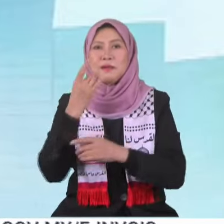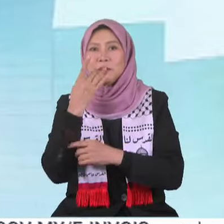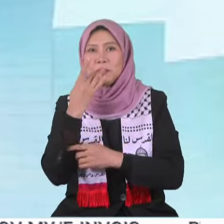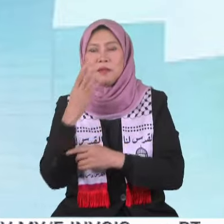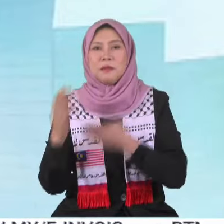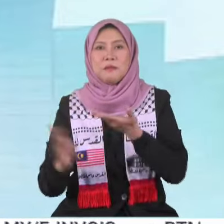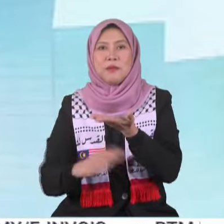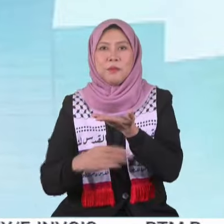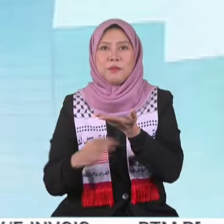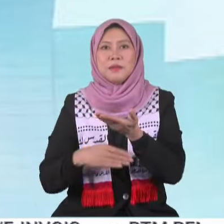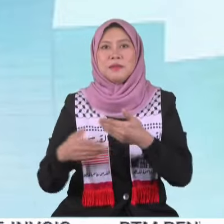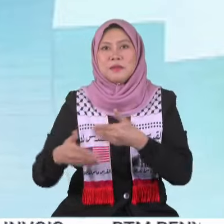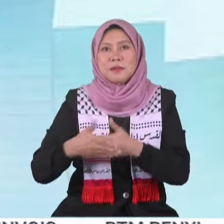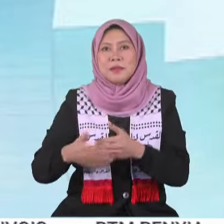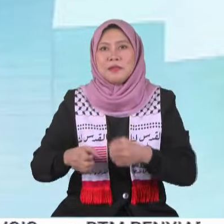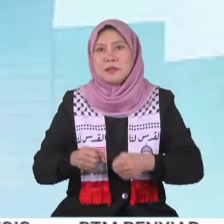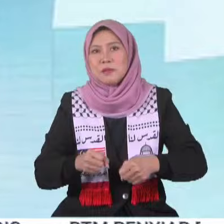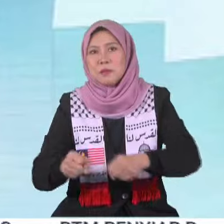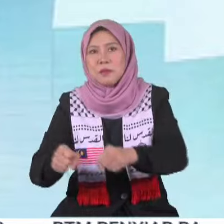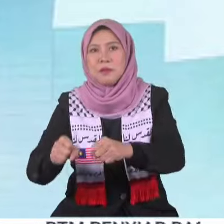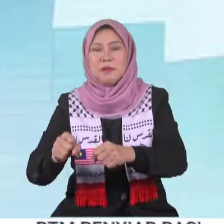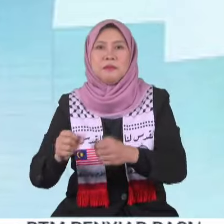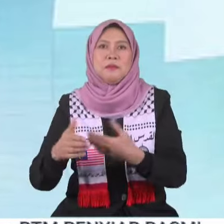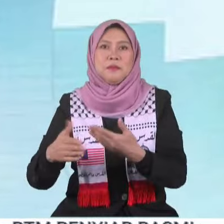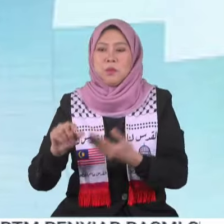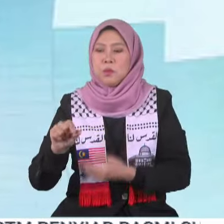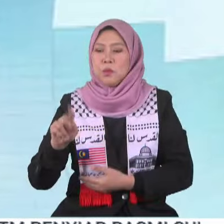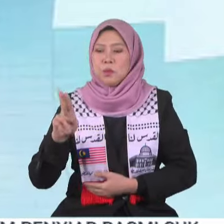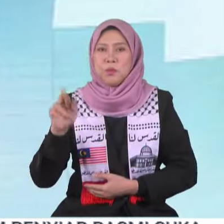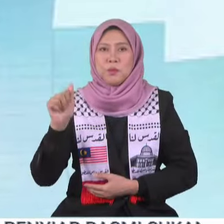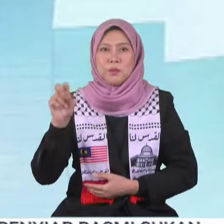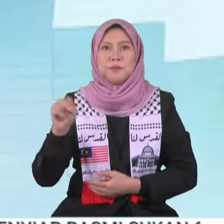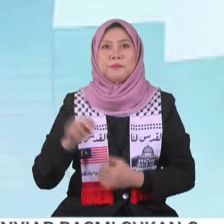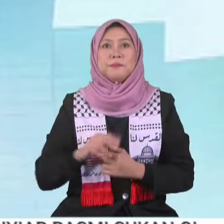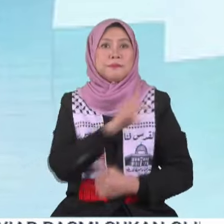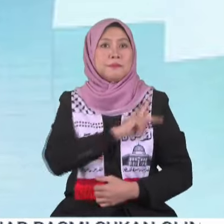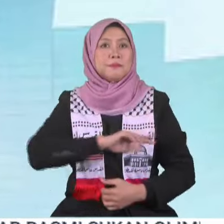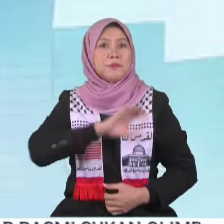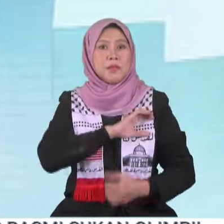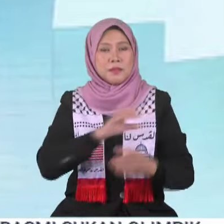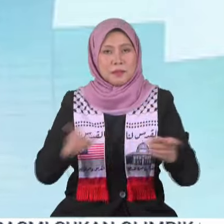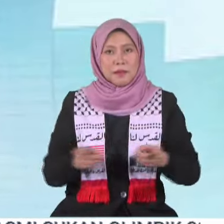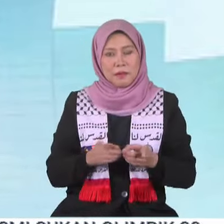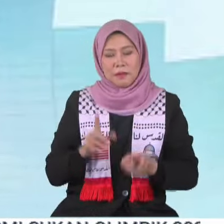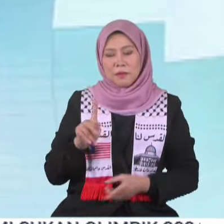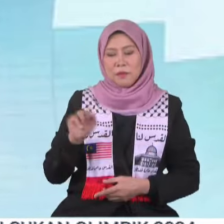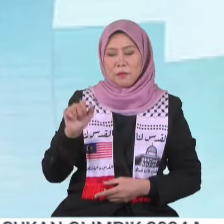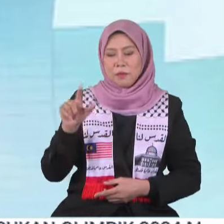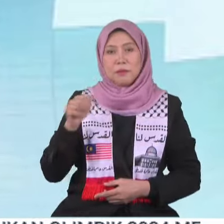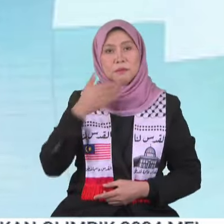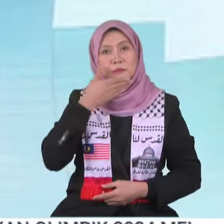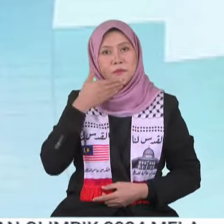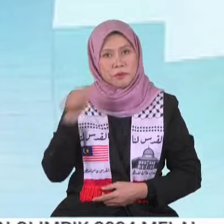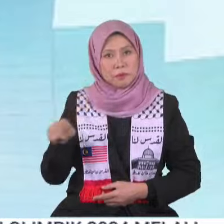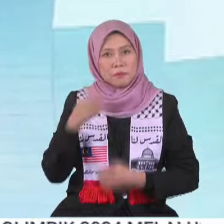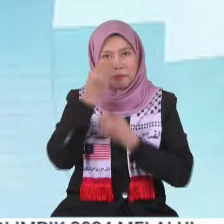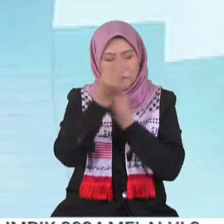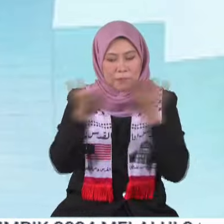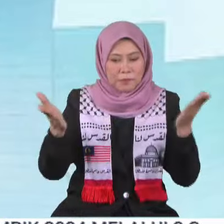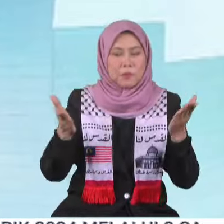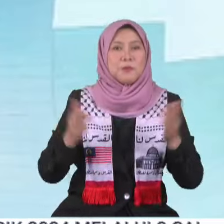Butterworth berdekatan Sungai Toh Pawang Gurun. Ketua Polis Daerah Kuala Muda ACP 1 Azharuddin Wan Ismail dalam kenyataan